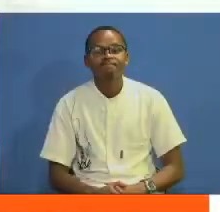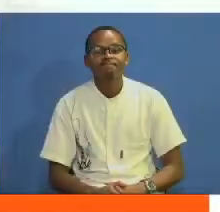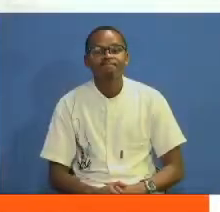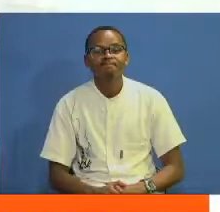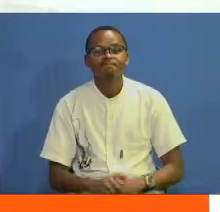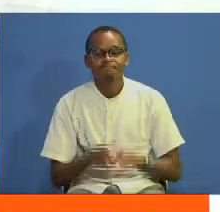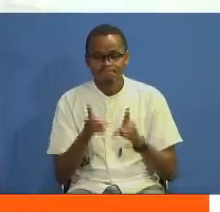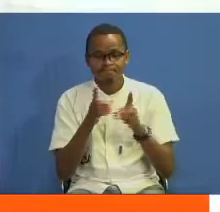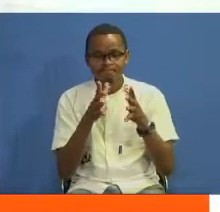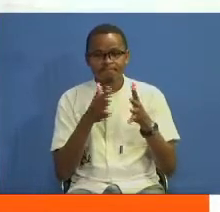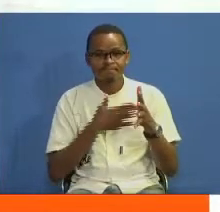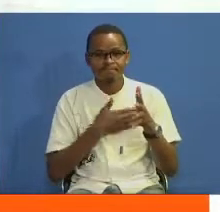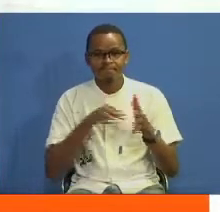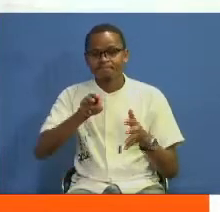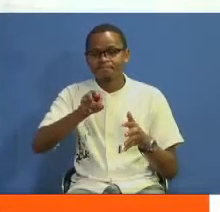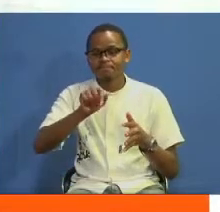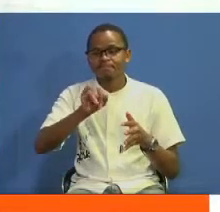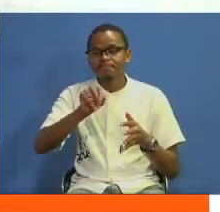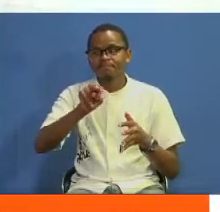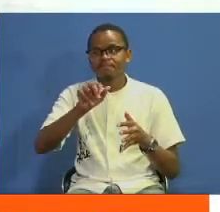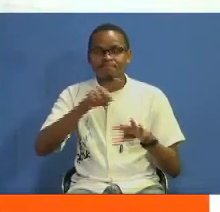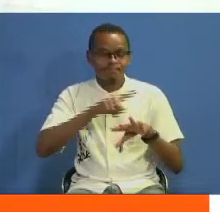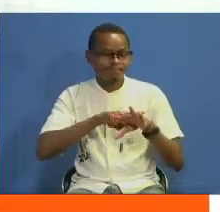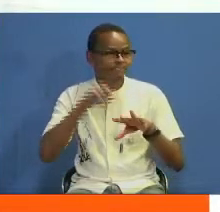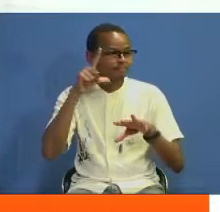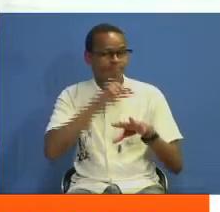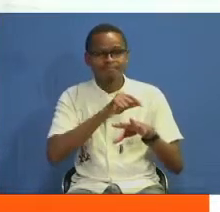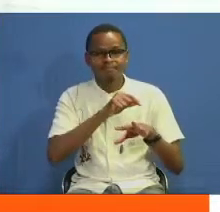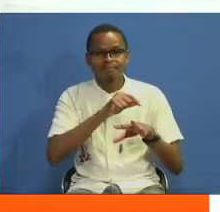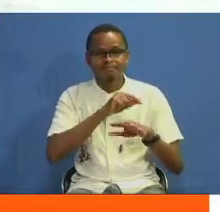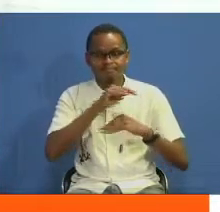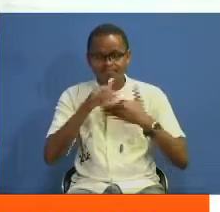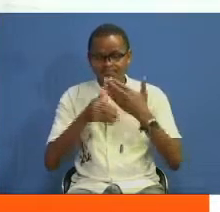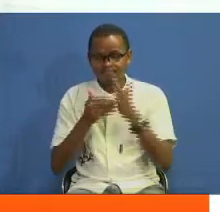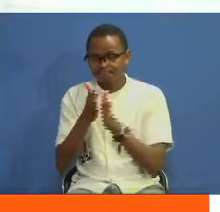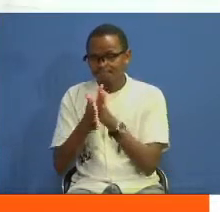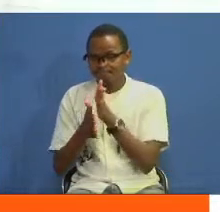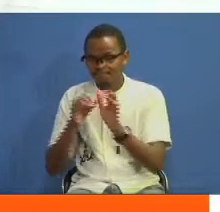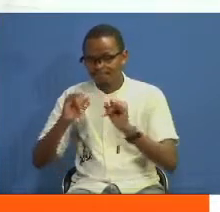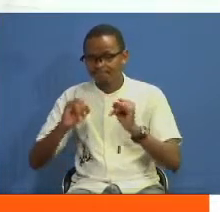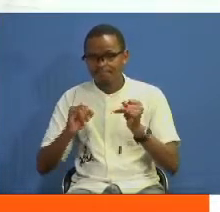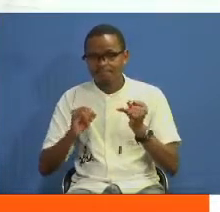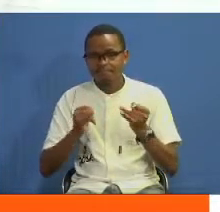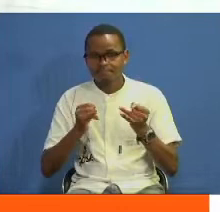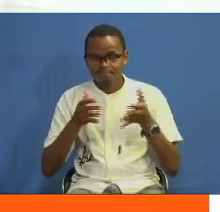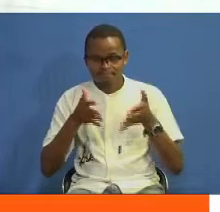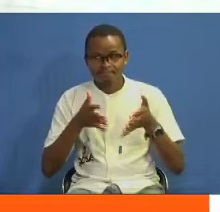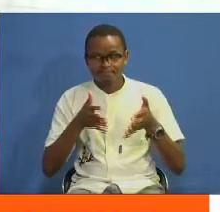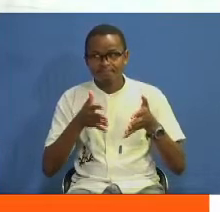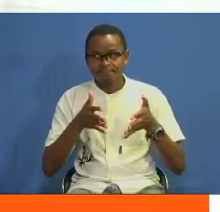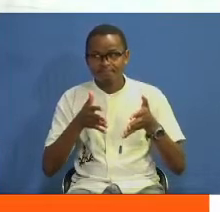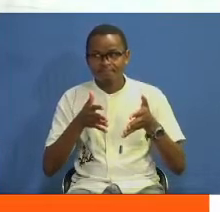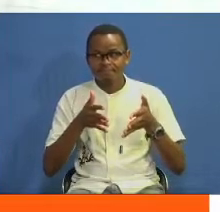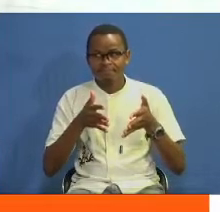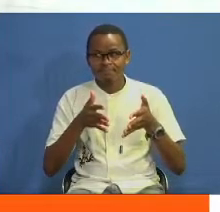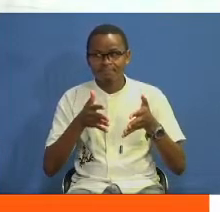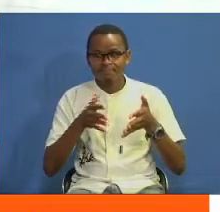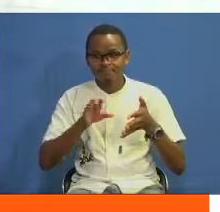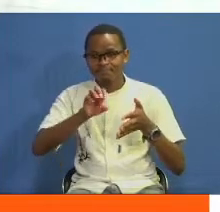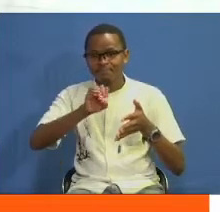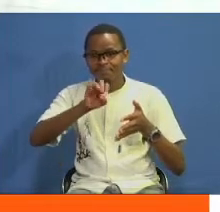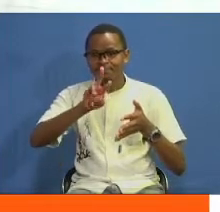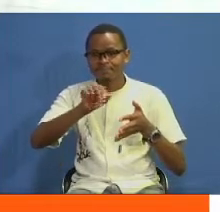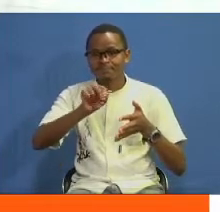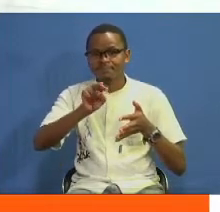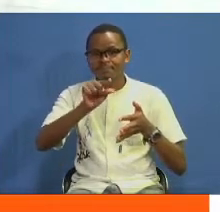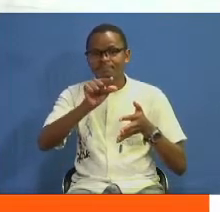Mwelekezi wangu Patrick Maina anasema muda umekwisha. Kwa niaba ya wote waliofanikisha taarifa hizi akiwemo mtayarishi Ojuang